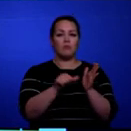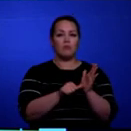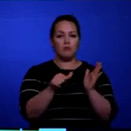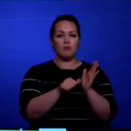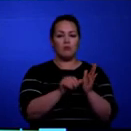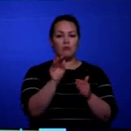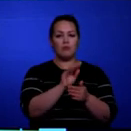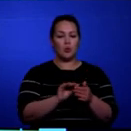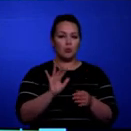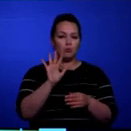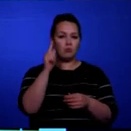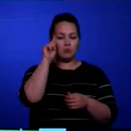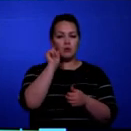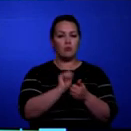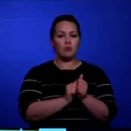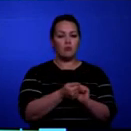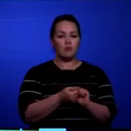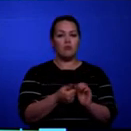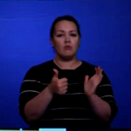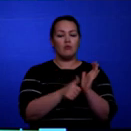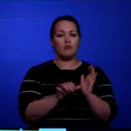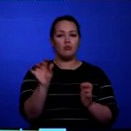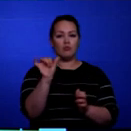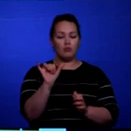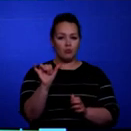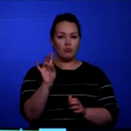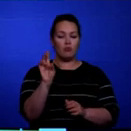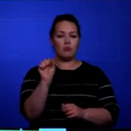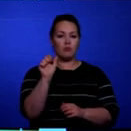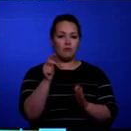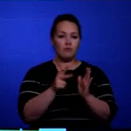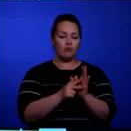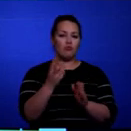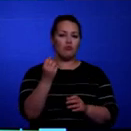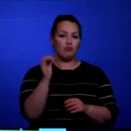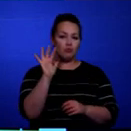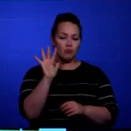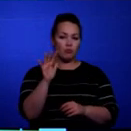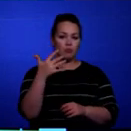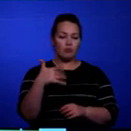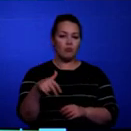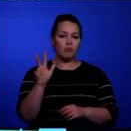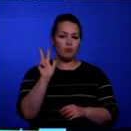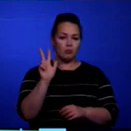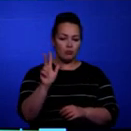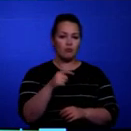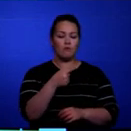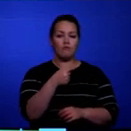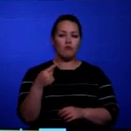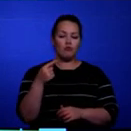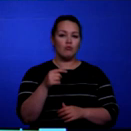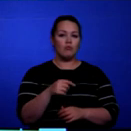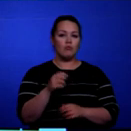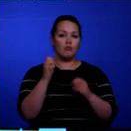5 запоминаю 6 8 48 и еще 553 вычитаем